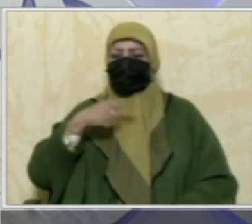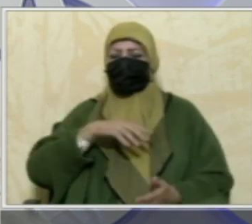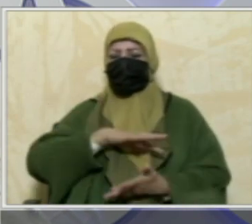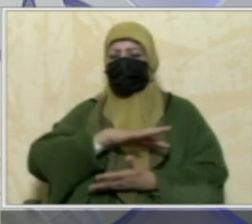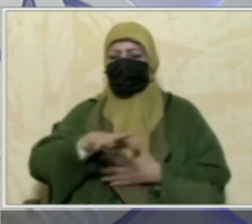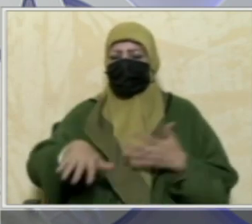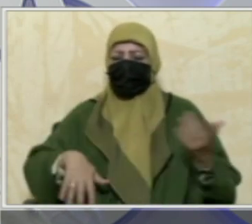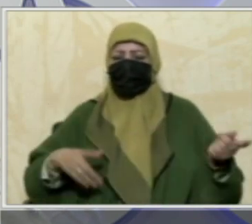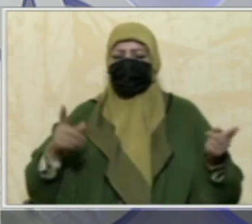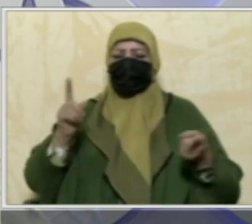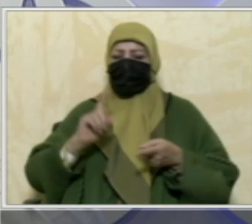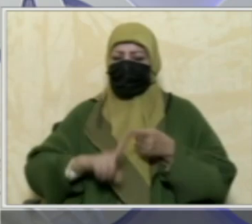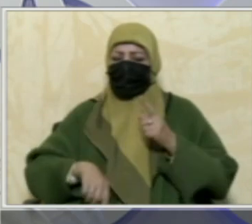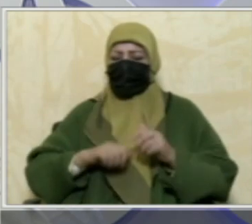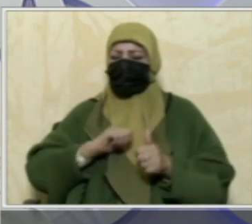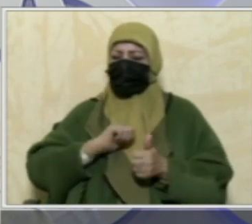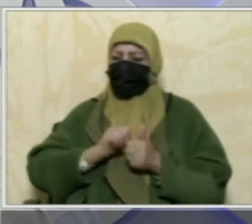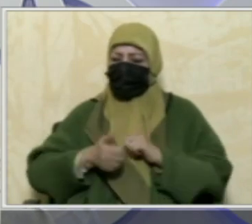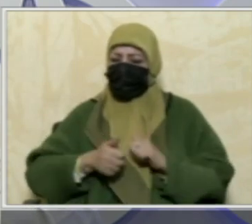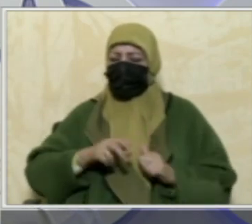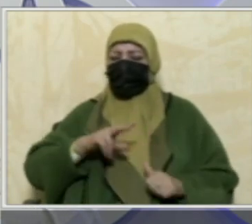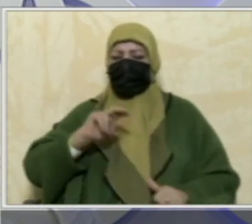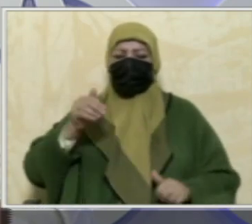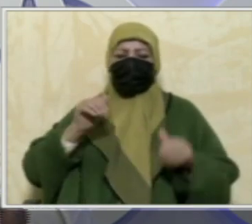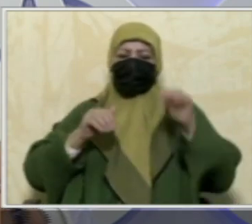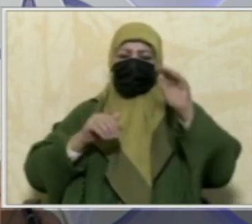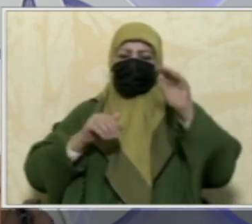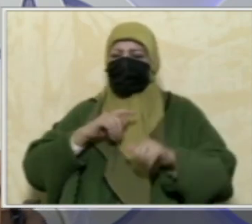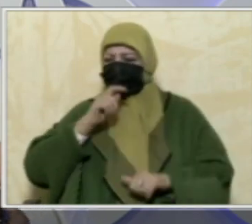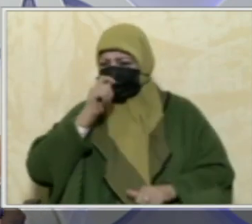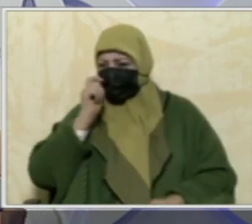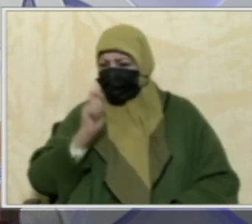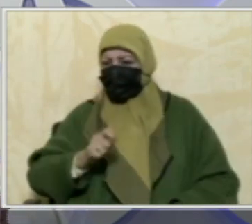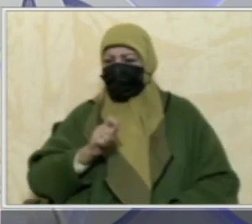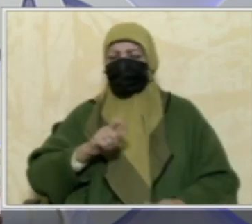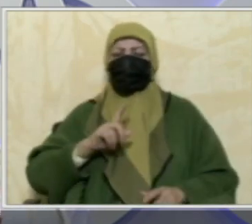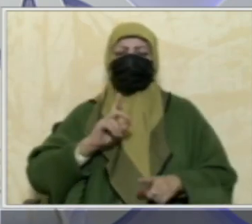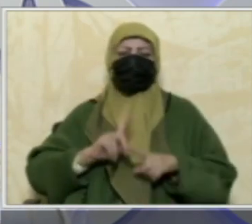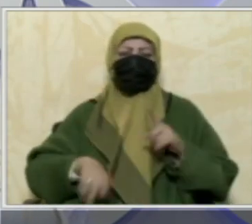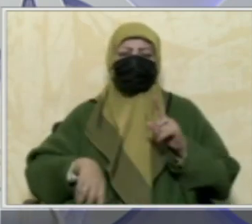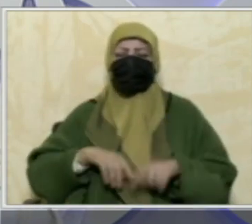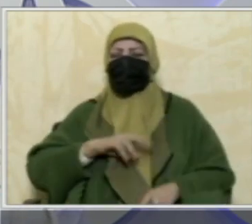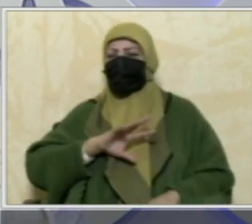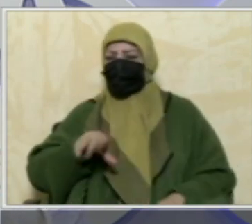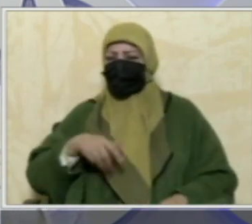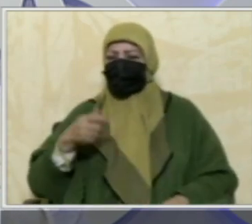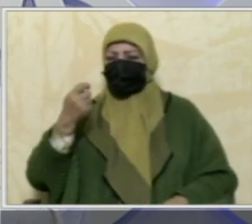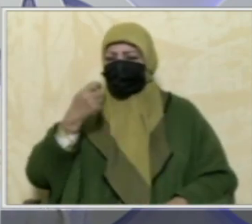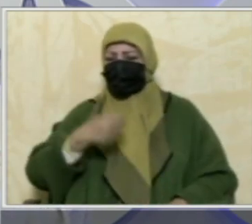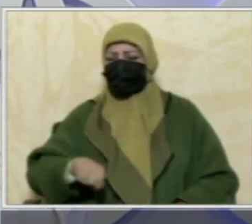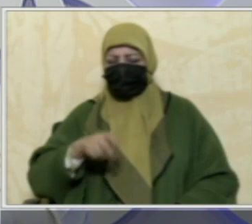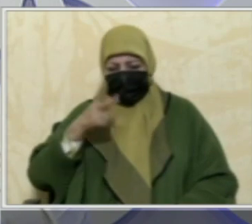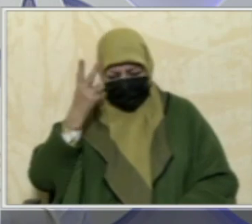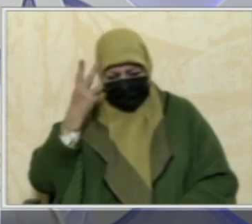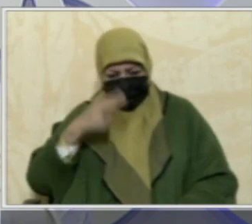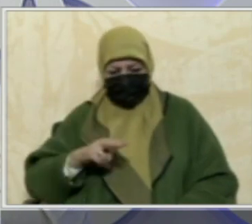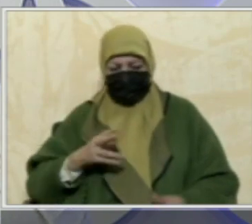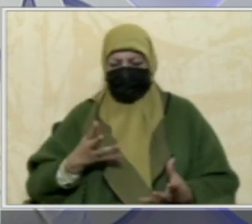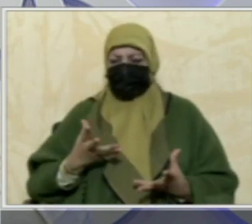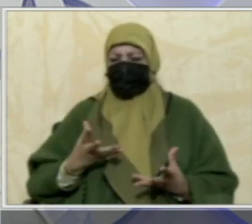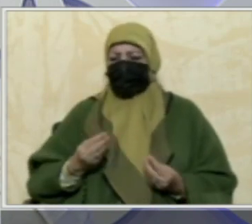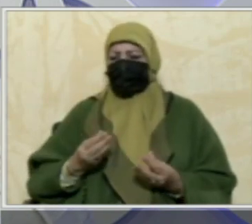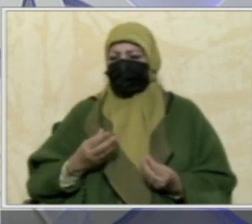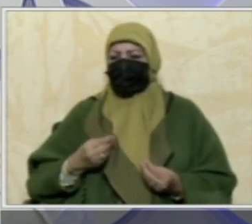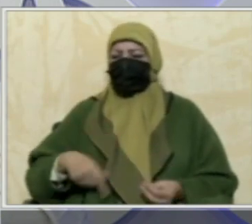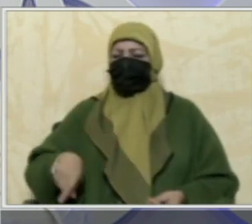والسب والنزاع وهذا امر نراه نحن كثيرا الان ما كل يعني كثير من اللي يتصلوا بك